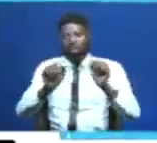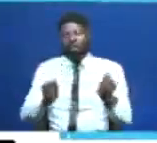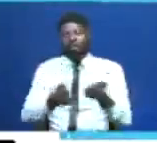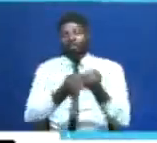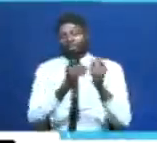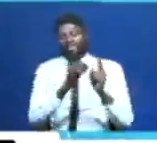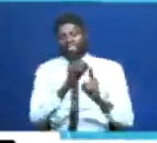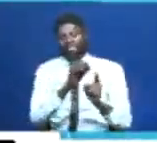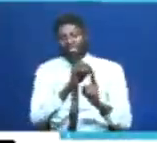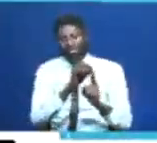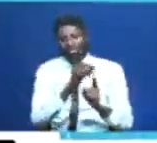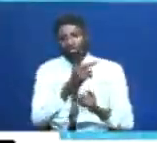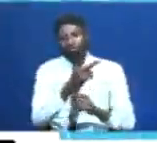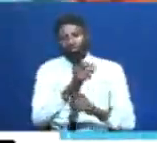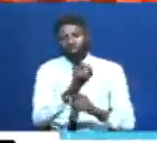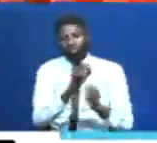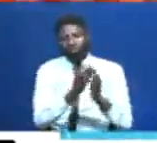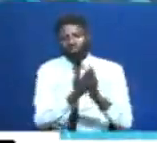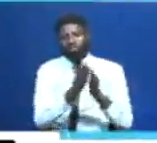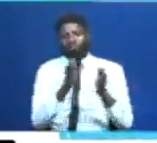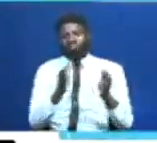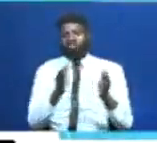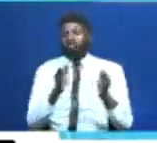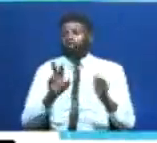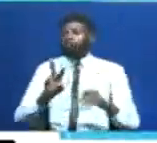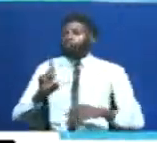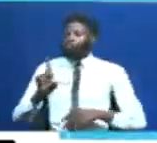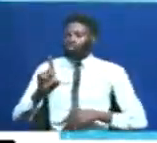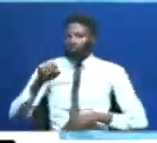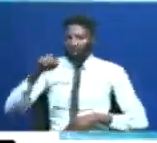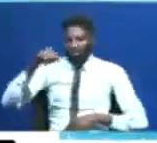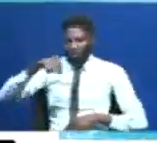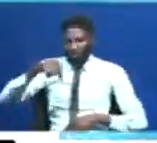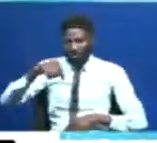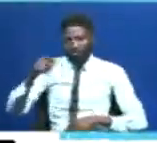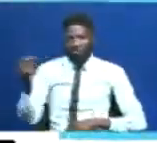20 na 21 mwezi huu. Kingori Mwangi, Darubini Michezo.